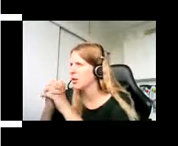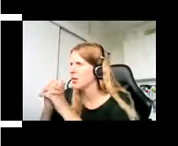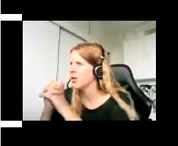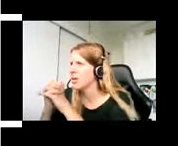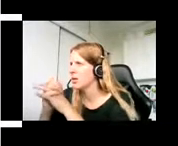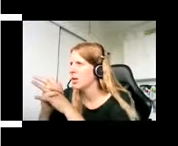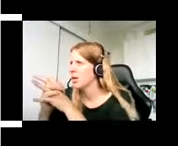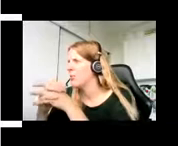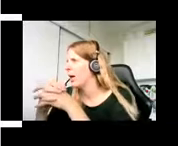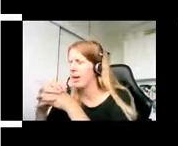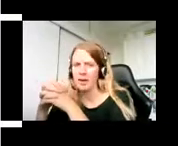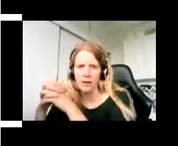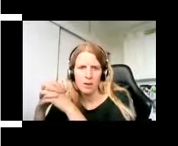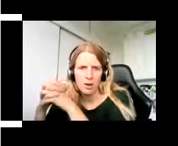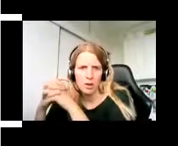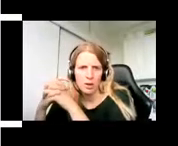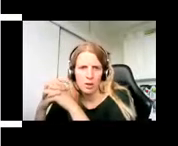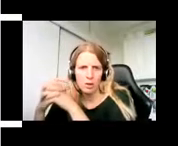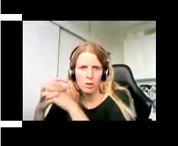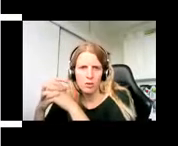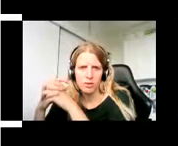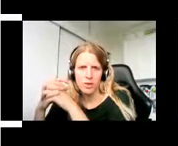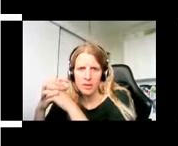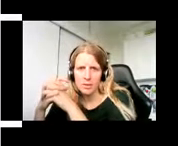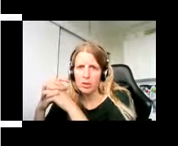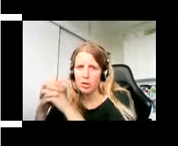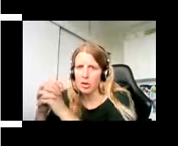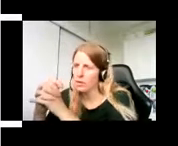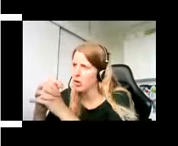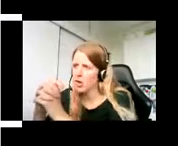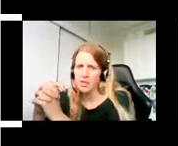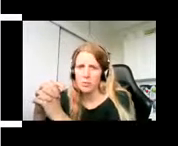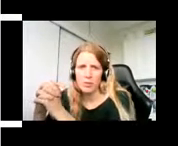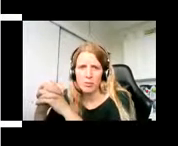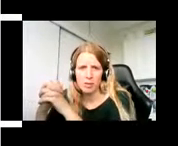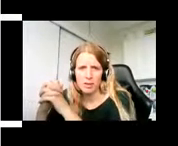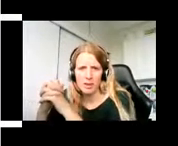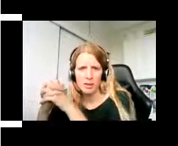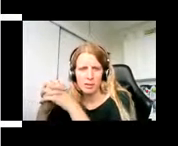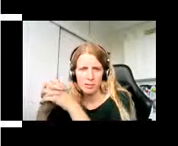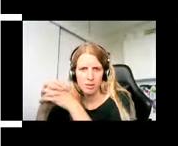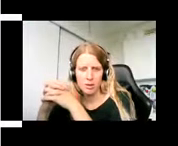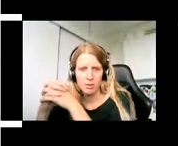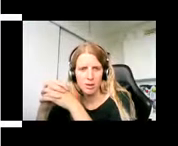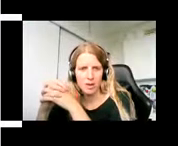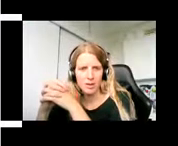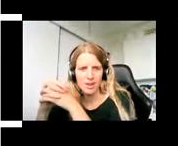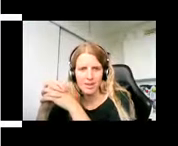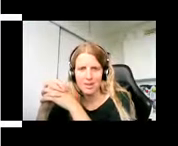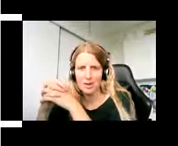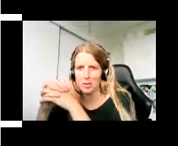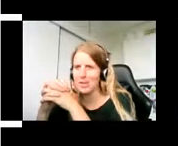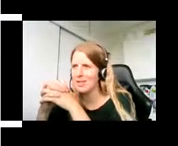is zeker belangrijk. Goed, dan hebben we ook andere uitstappen. Hè, bijvoorbeeld naar... wat is het